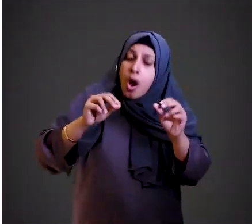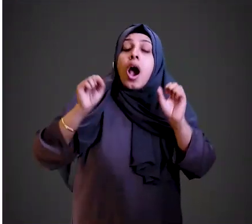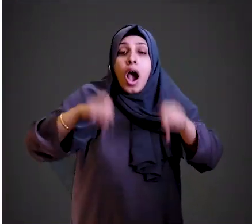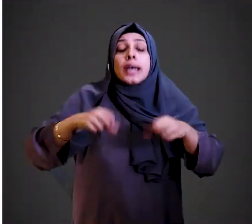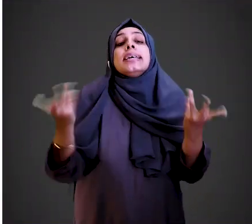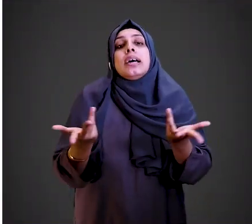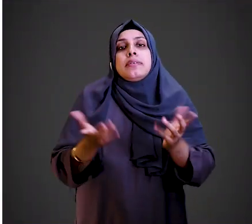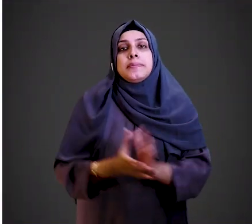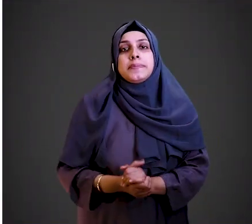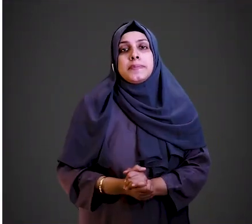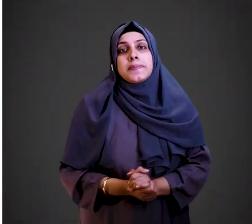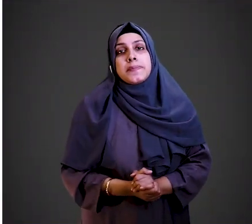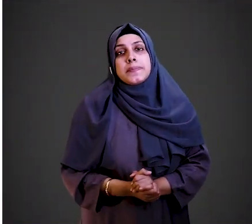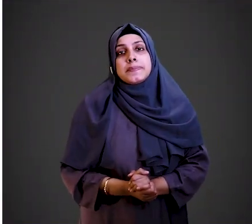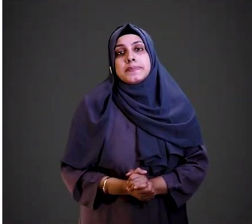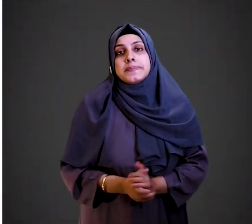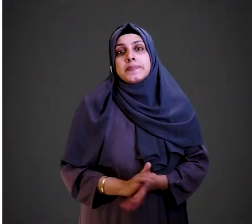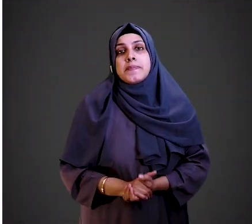کرنا چاہیے.